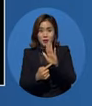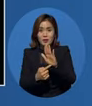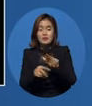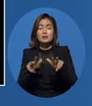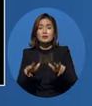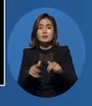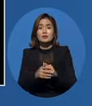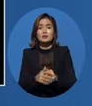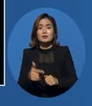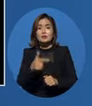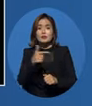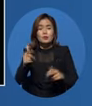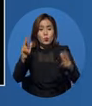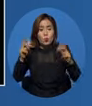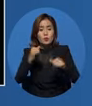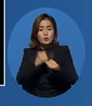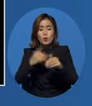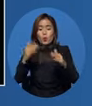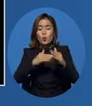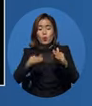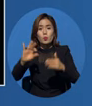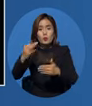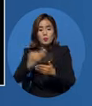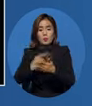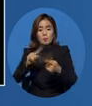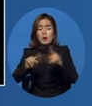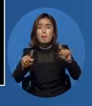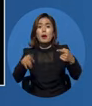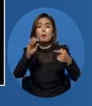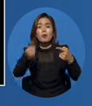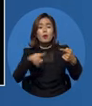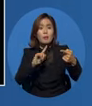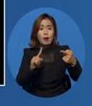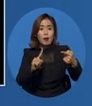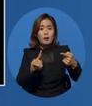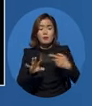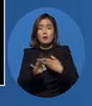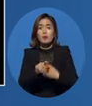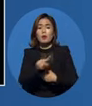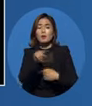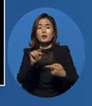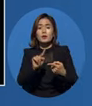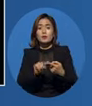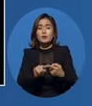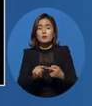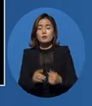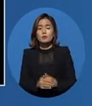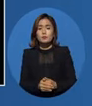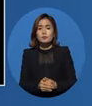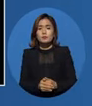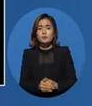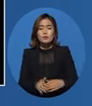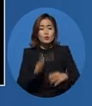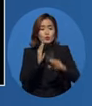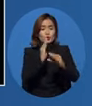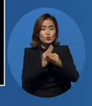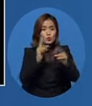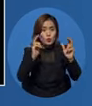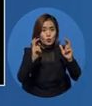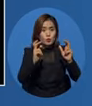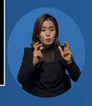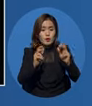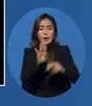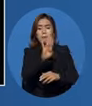지금 대기업과 00 분 의 임금을 100% 라고 한다면 어 이런 중소기업에 비정규직을